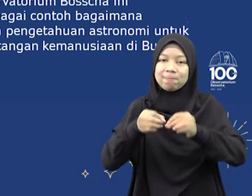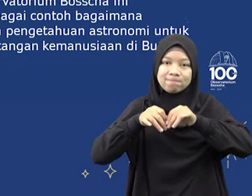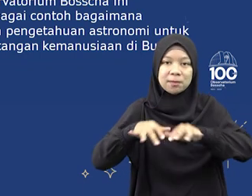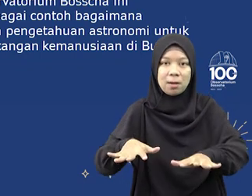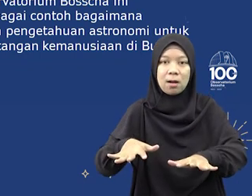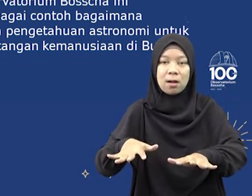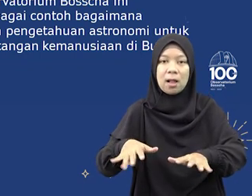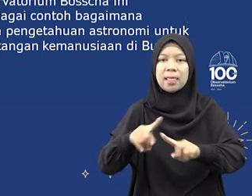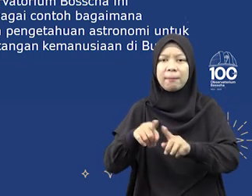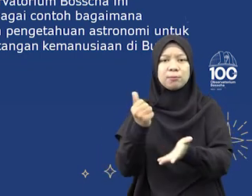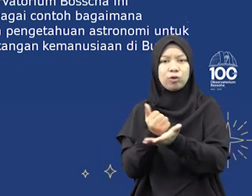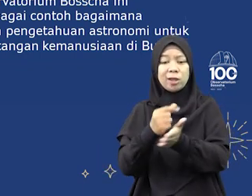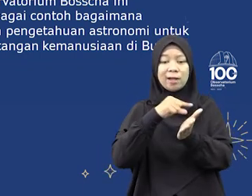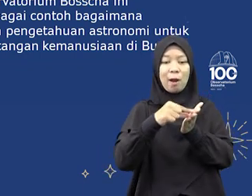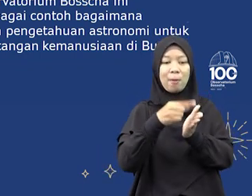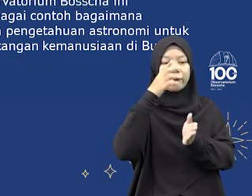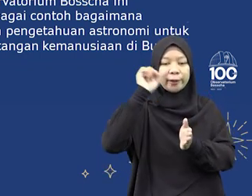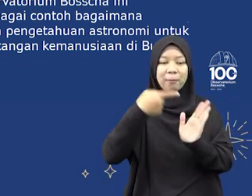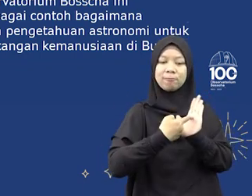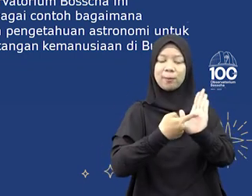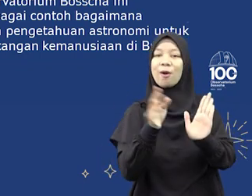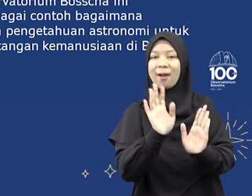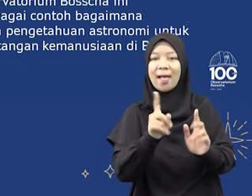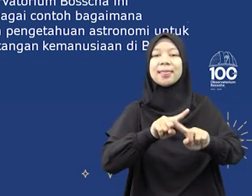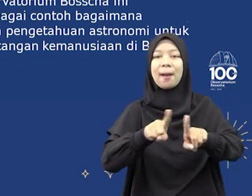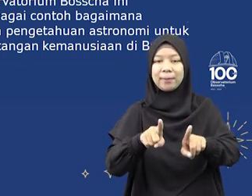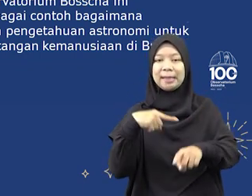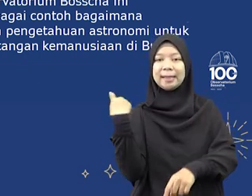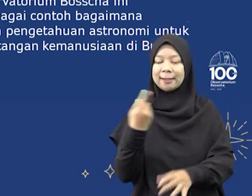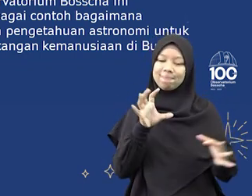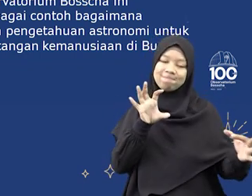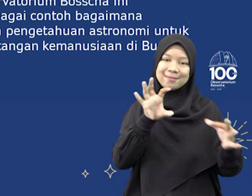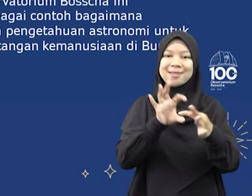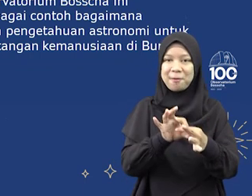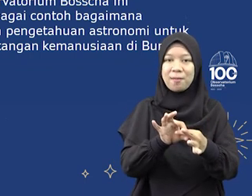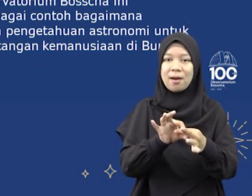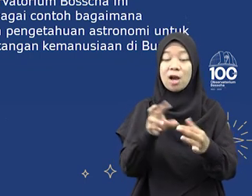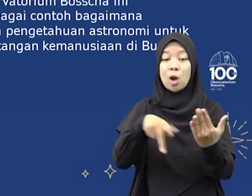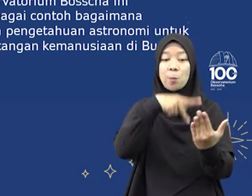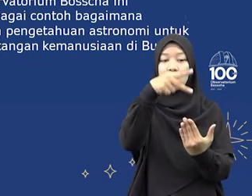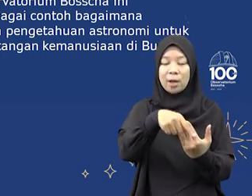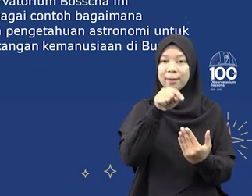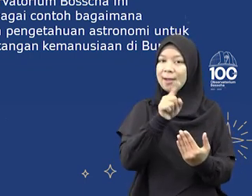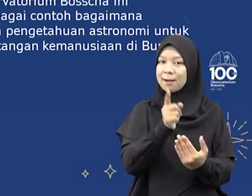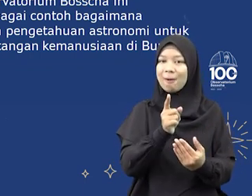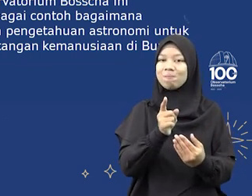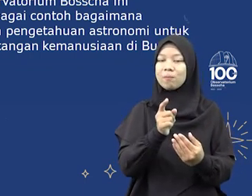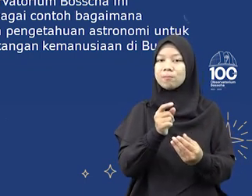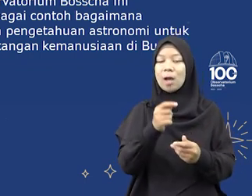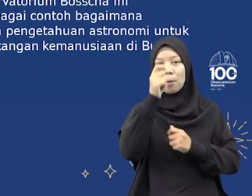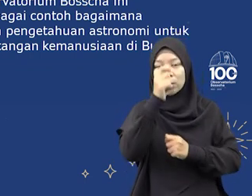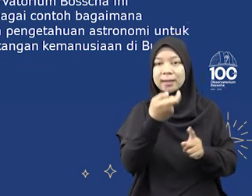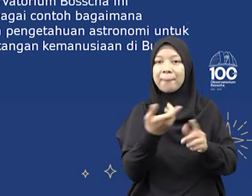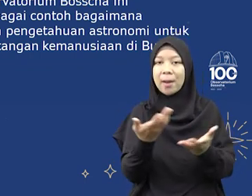namanya tidak ada nama ITB di sana tetapi kita semua bekerja sama program ini diapresiasi oleh dana